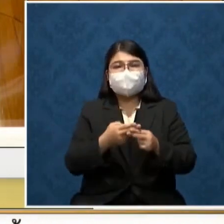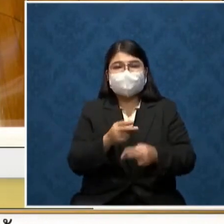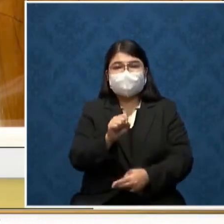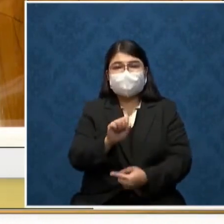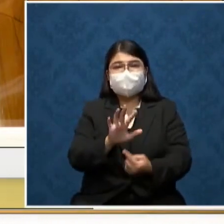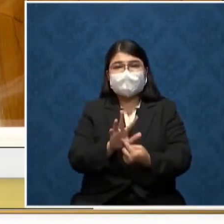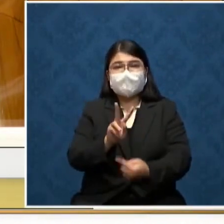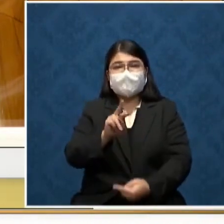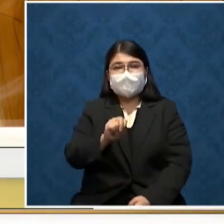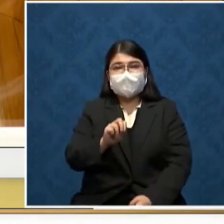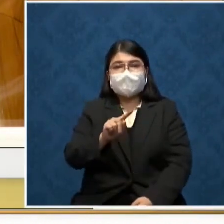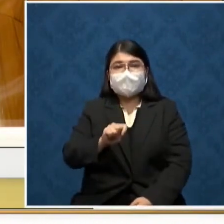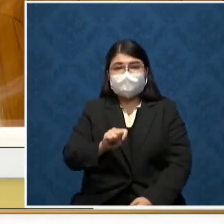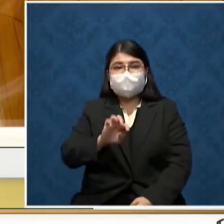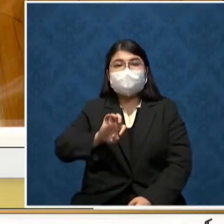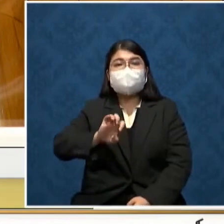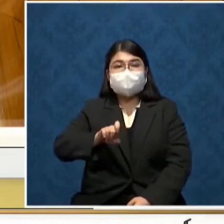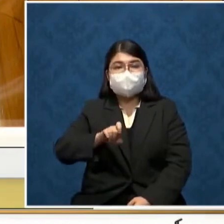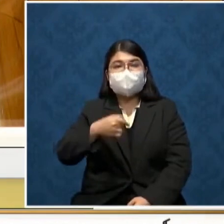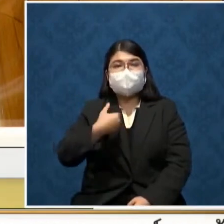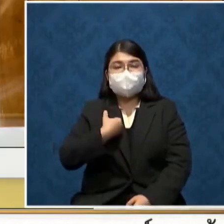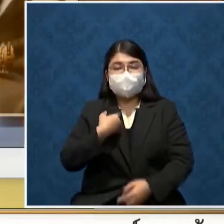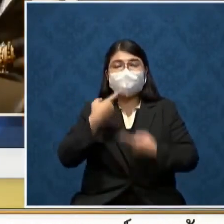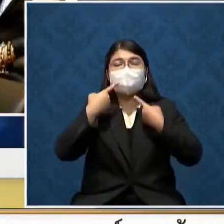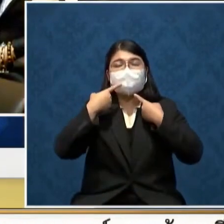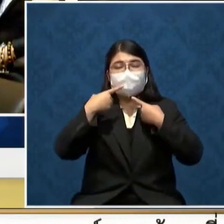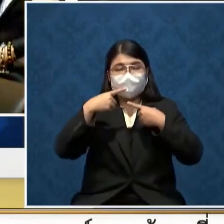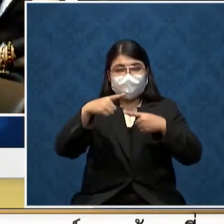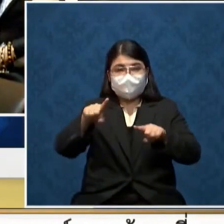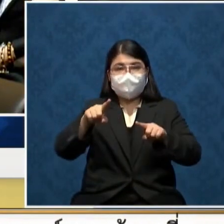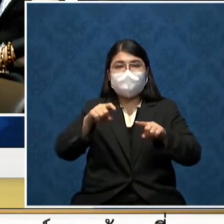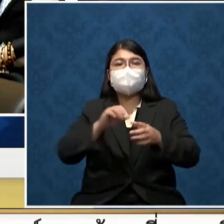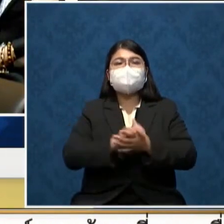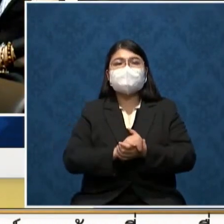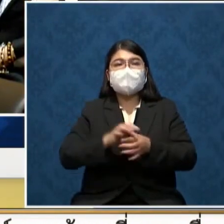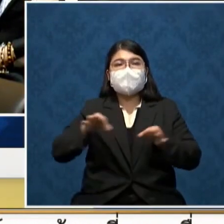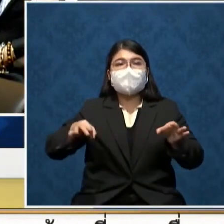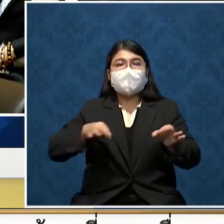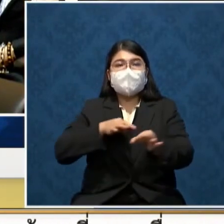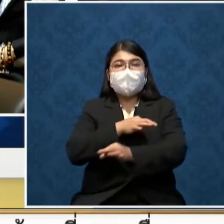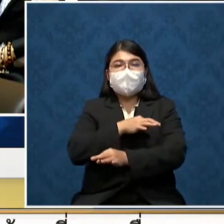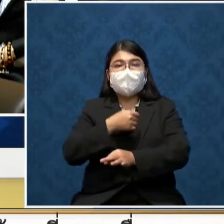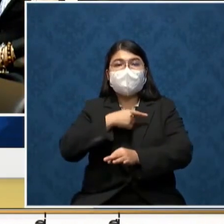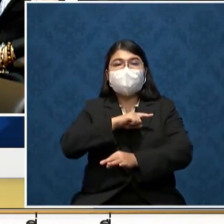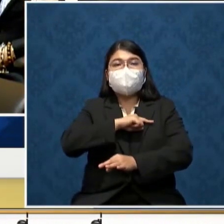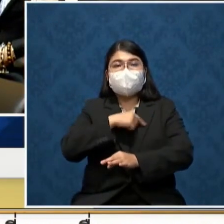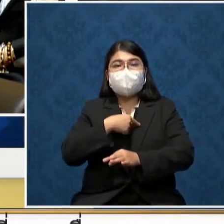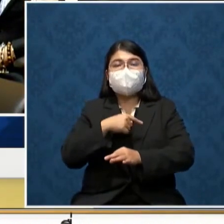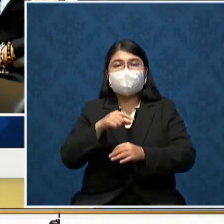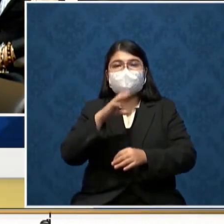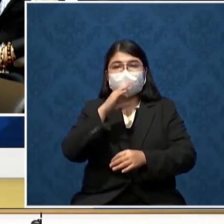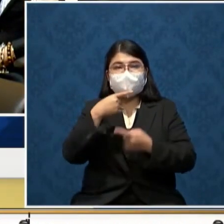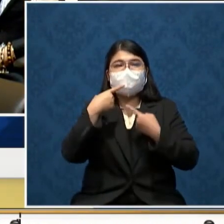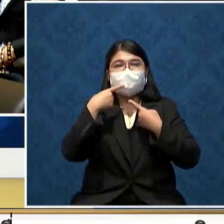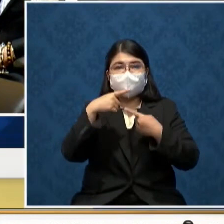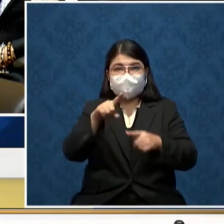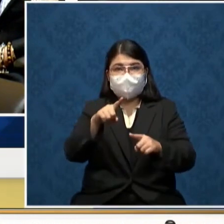ขอตอบนะครับตามที่ได้รับมอบหมายนะครับจากคำถามของท่านนะครับ